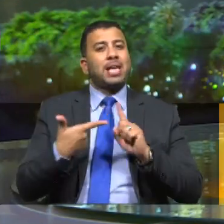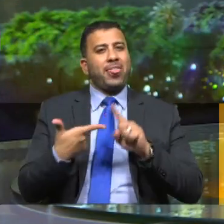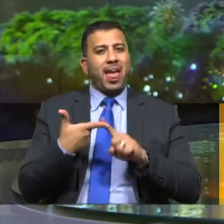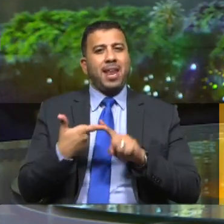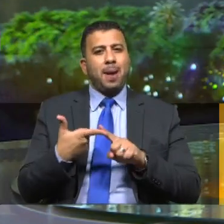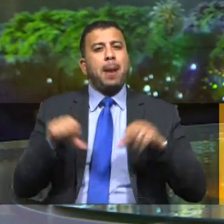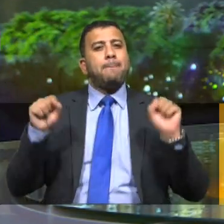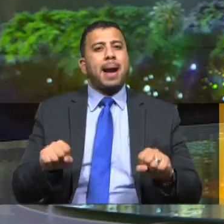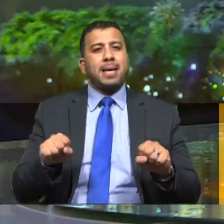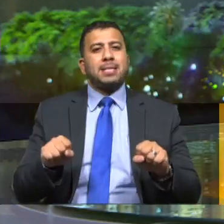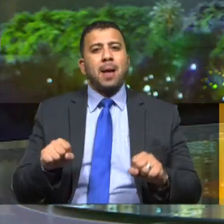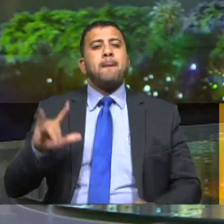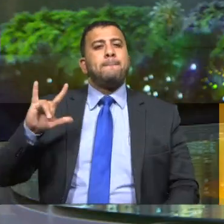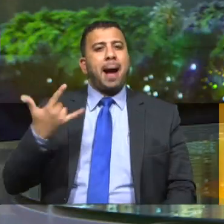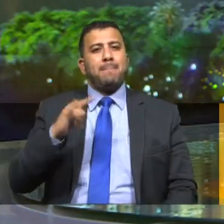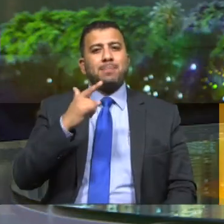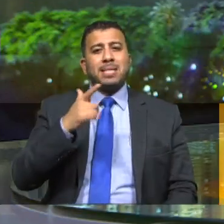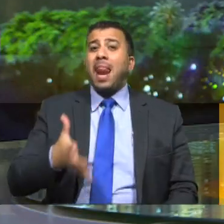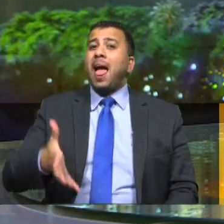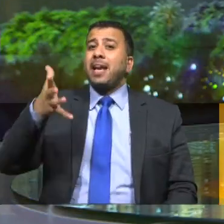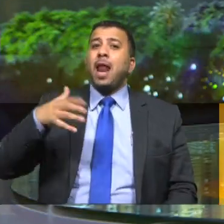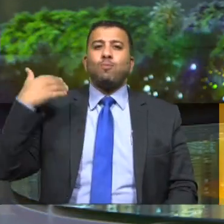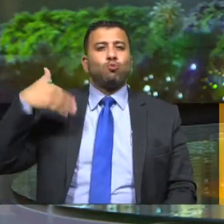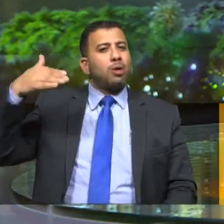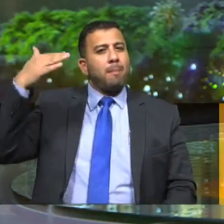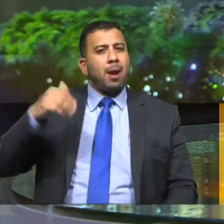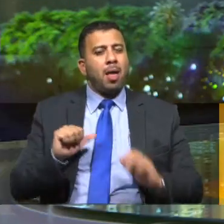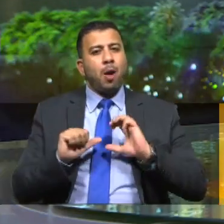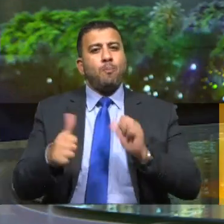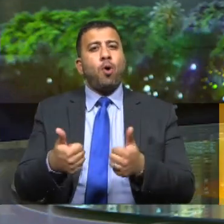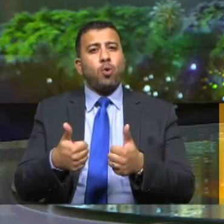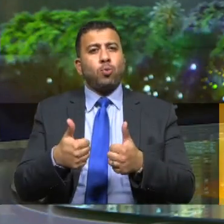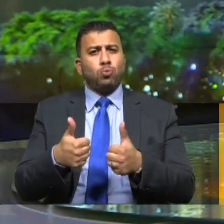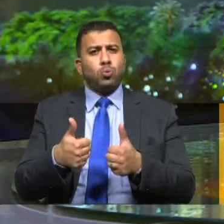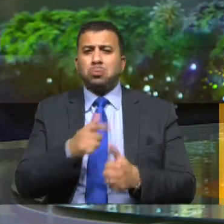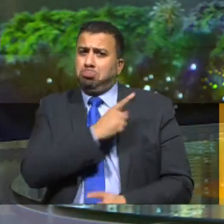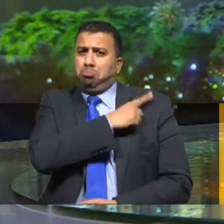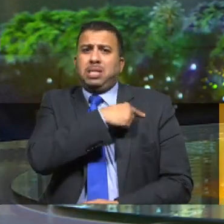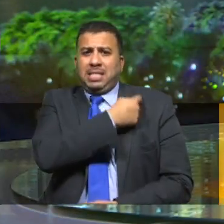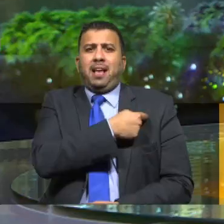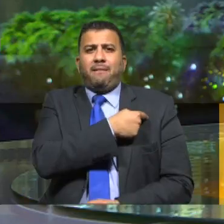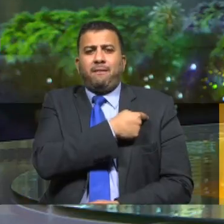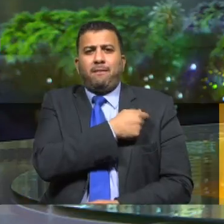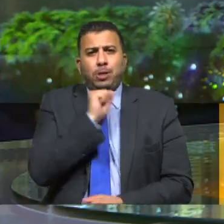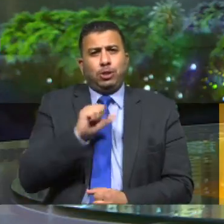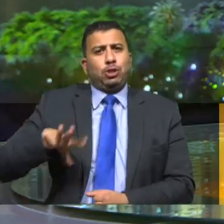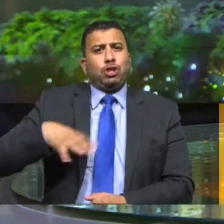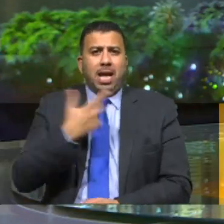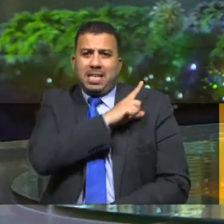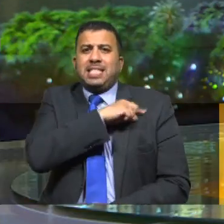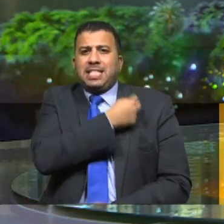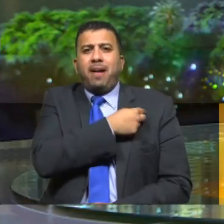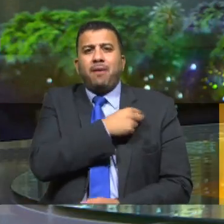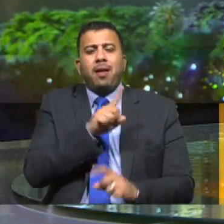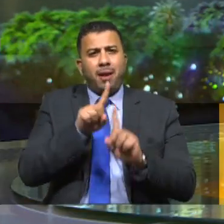المسلحة، انطلقت فعاليات النسخة الثانية من مجلس محمد بن زايد لأجيال المستقبل بحضور الفريق